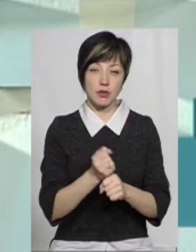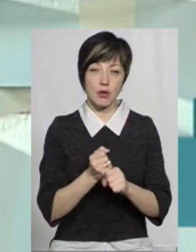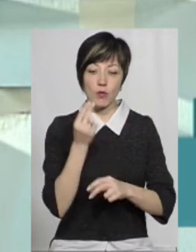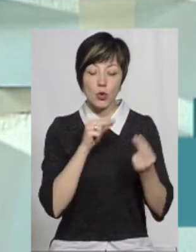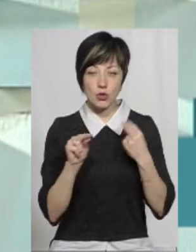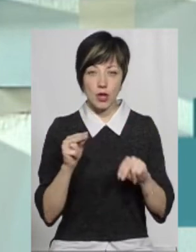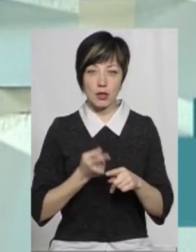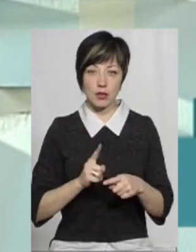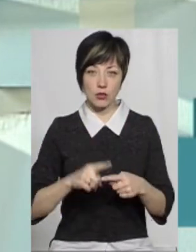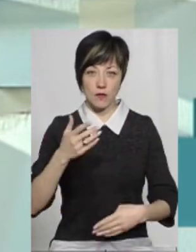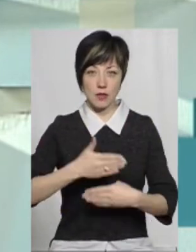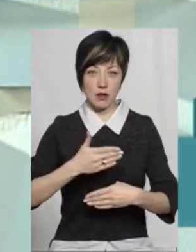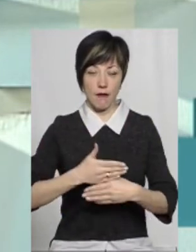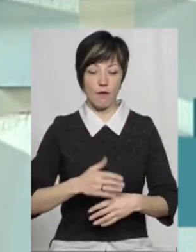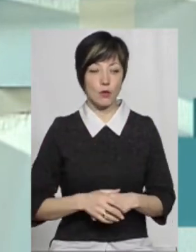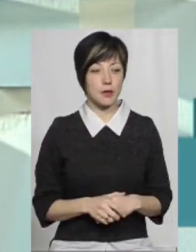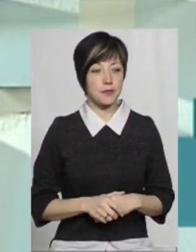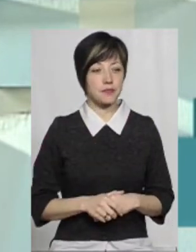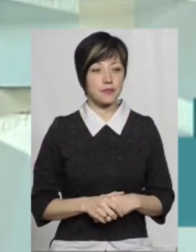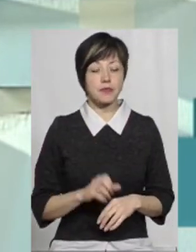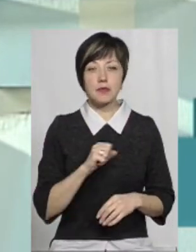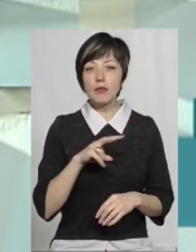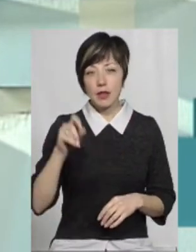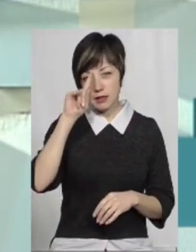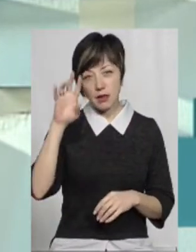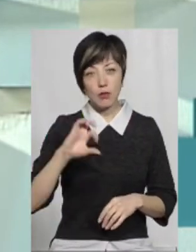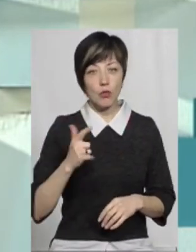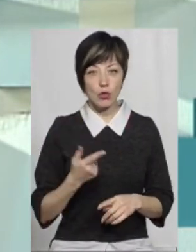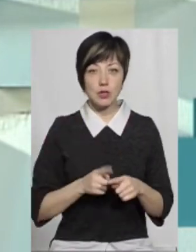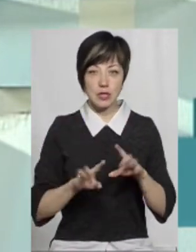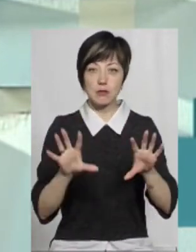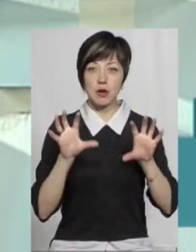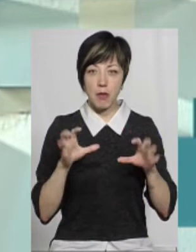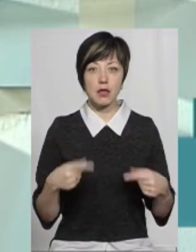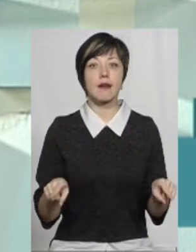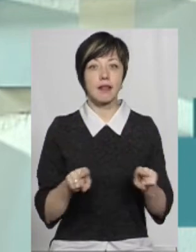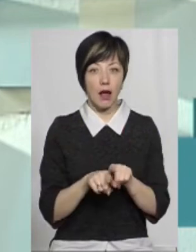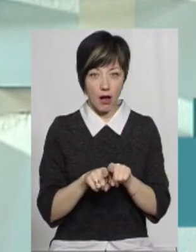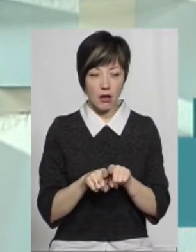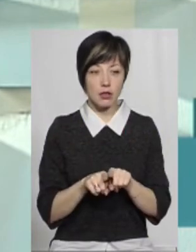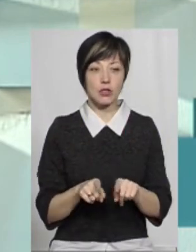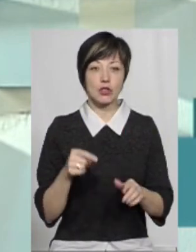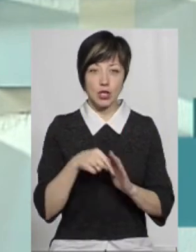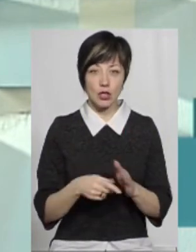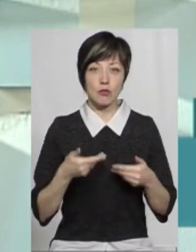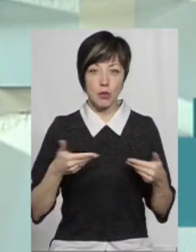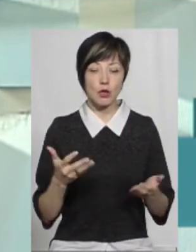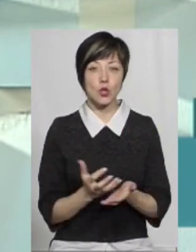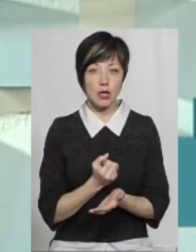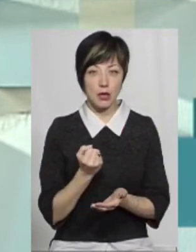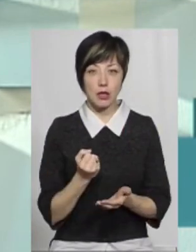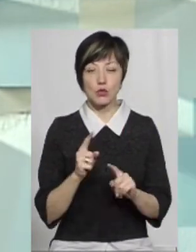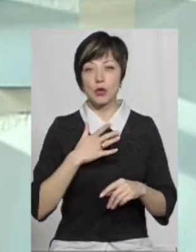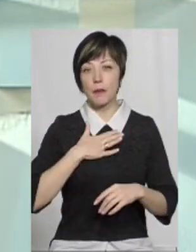як вдосконалити цю виставу. Але слава Богу, що вона сприймається так, значить, ми досягли.